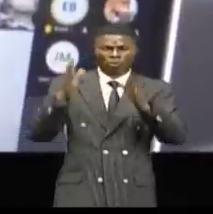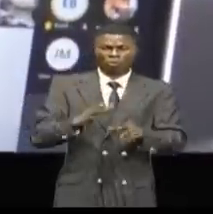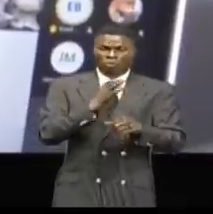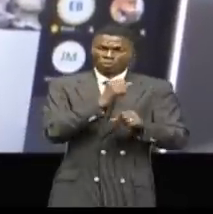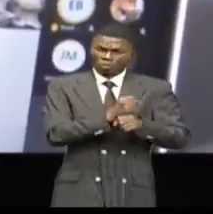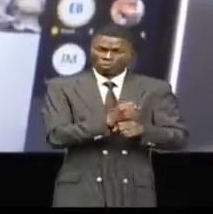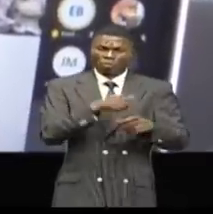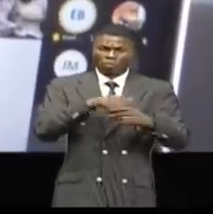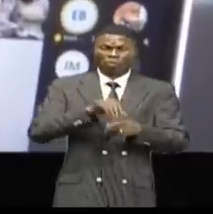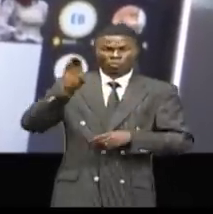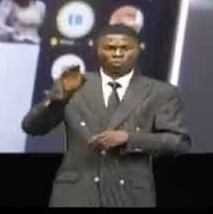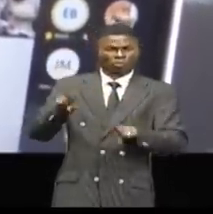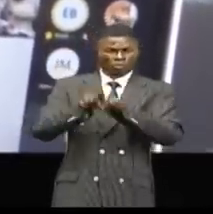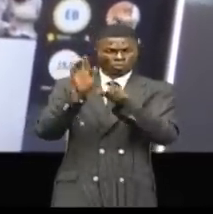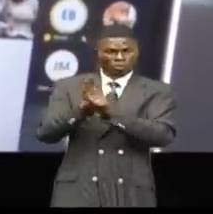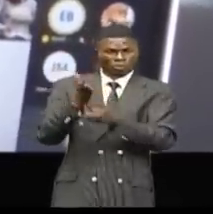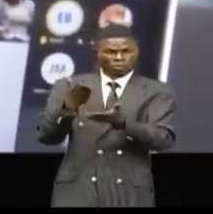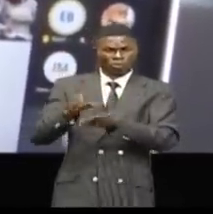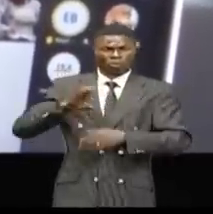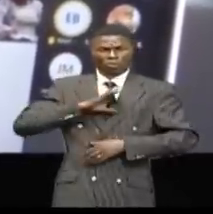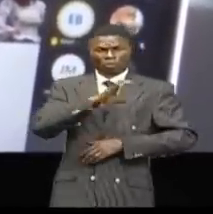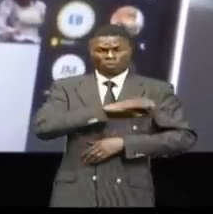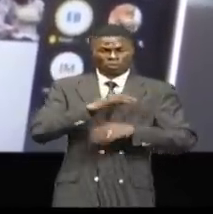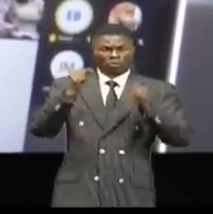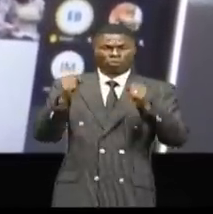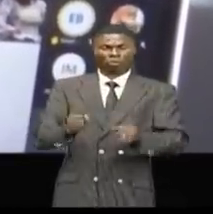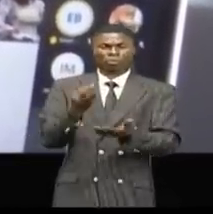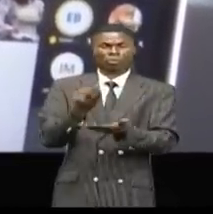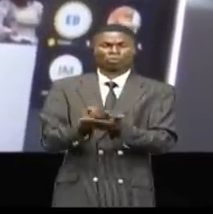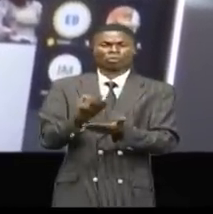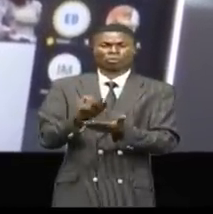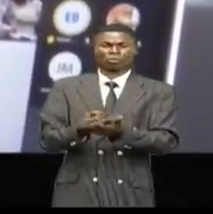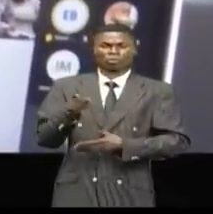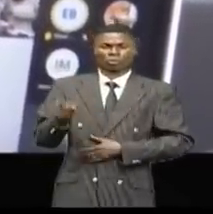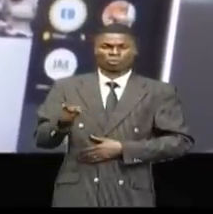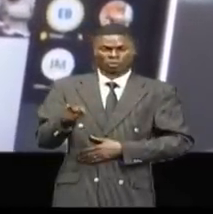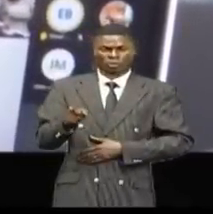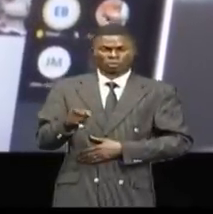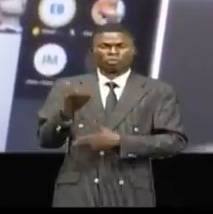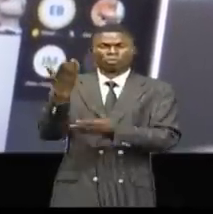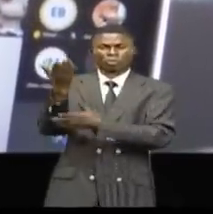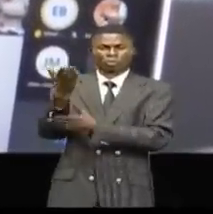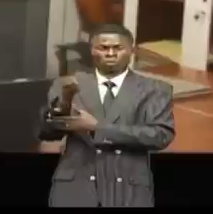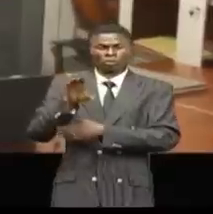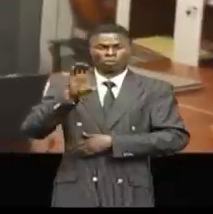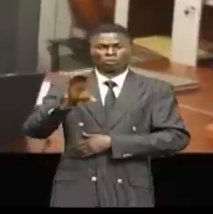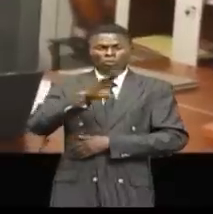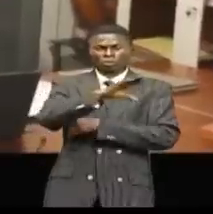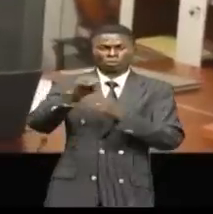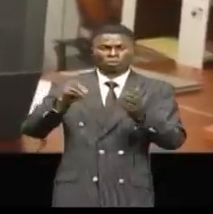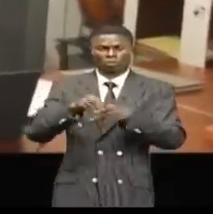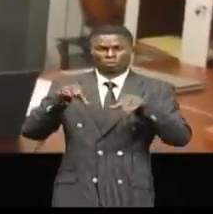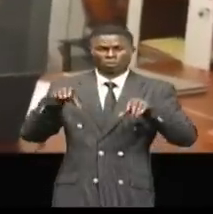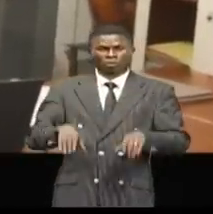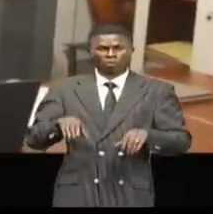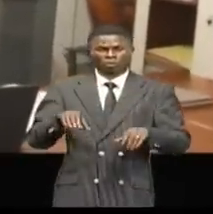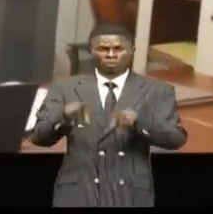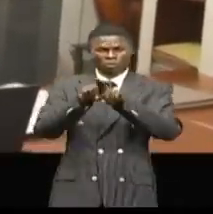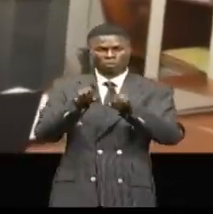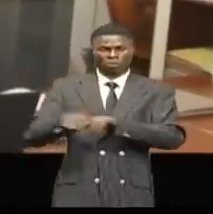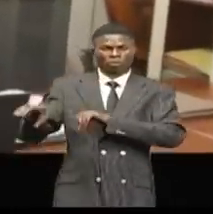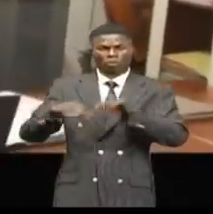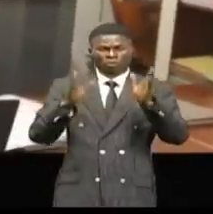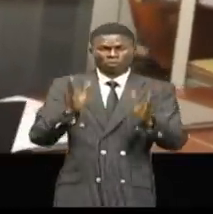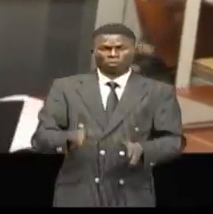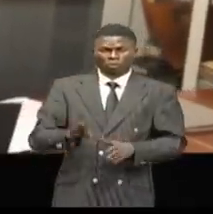banque en liquidation, le comité de stabilité financière a recommandé à la Banque centrale du Congo et aux actionnaires de